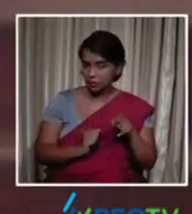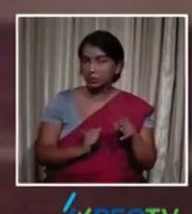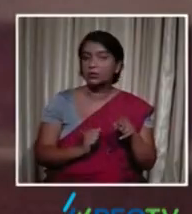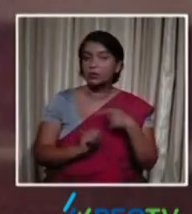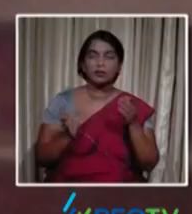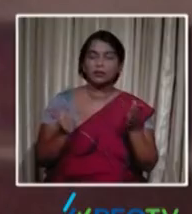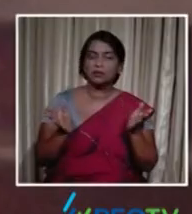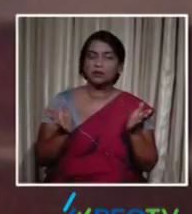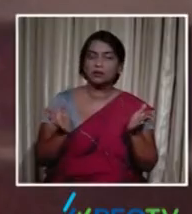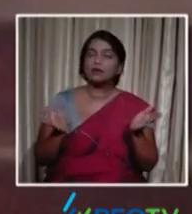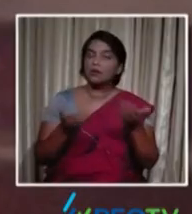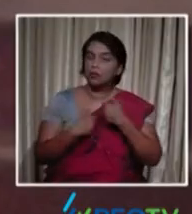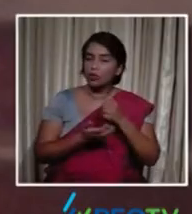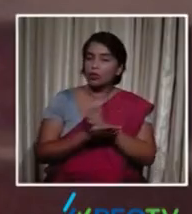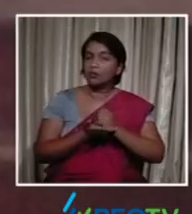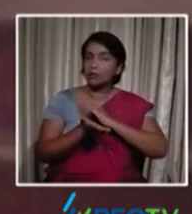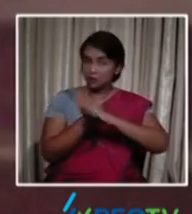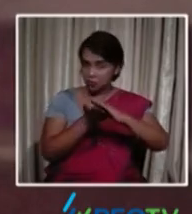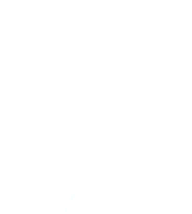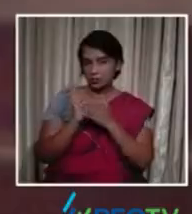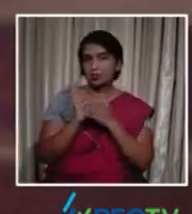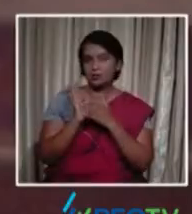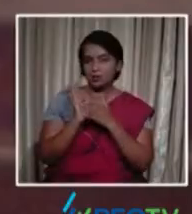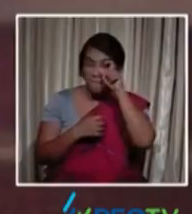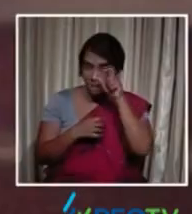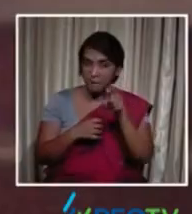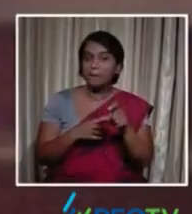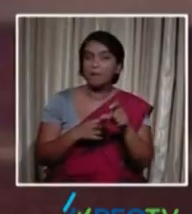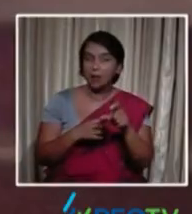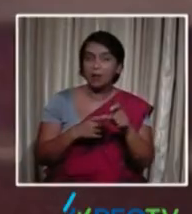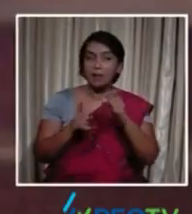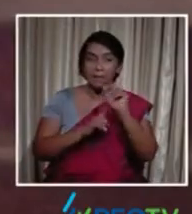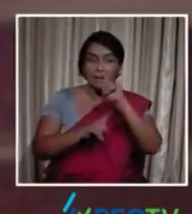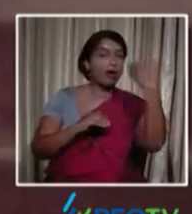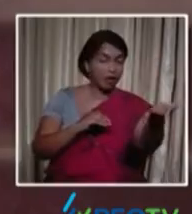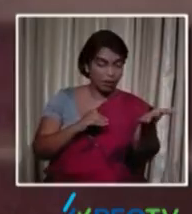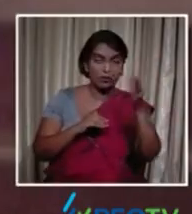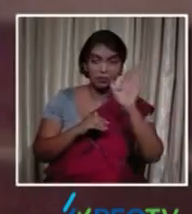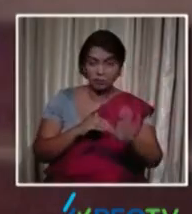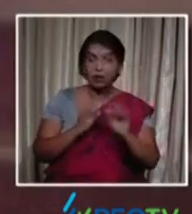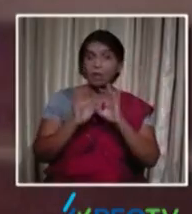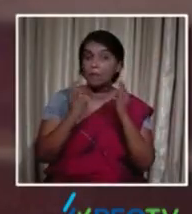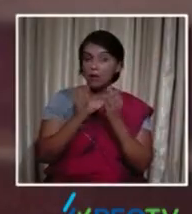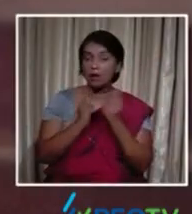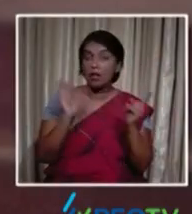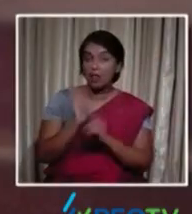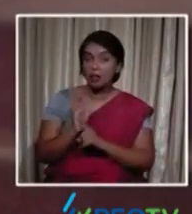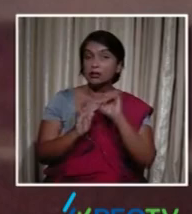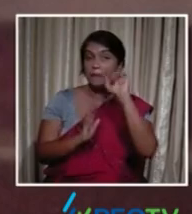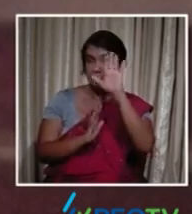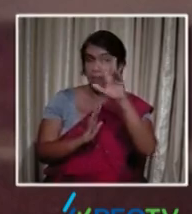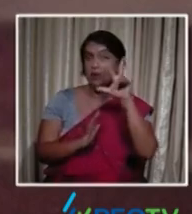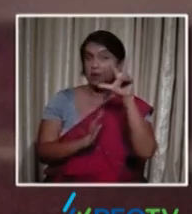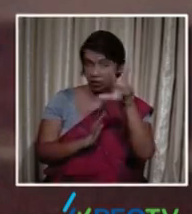රට සූපත් කිරීමයි. සිළු දනාගෙම සහයෝගය ඊට අවශ්‍යයි. අපි බැලුවේ දියවන්නාවෙන් එළියේ ඉන්න පවුල් ලක්ෂ